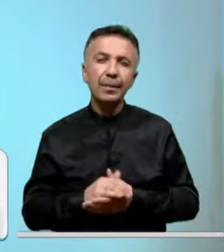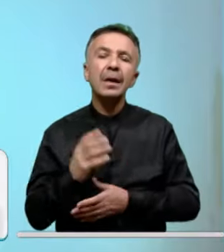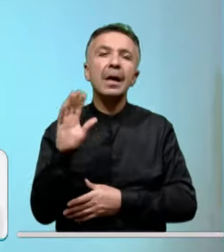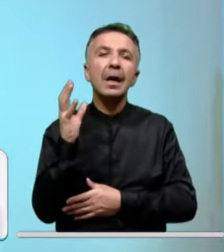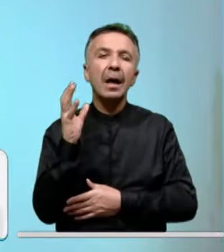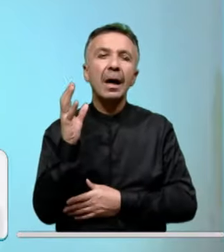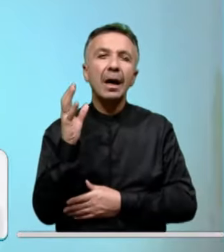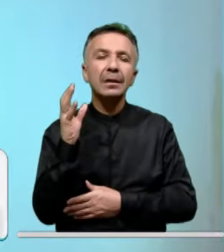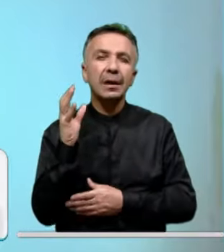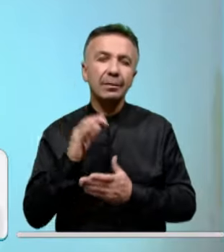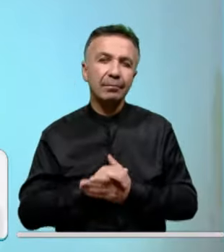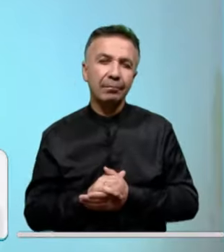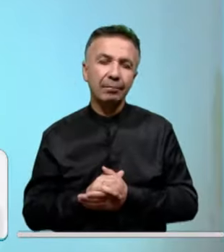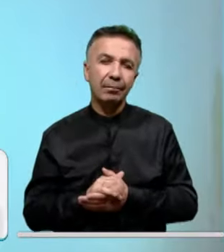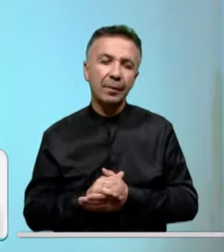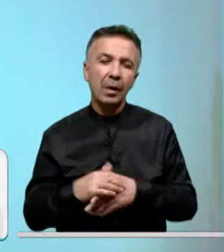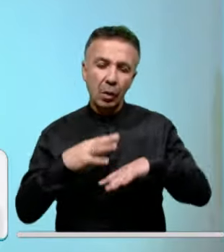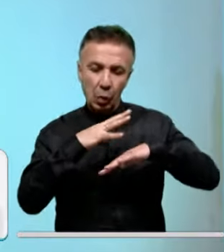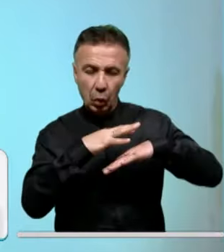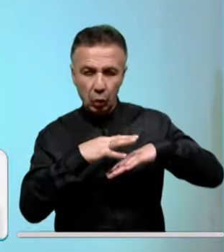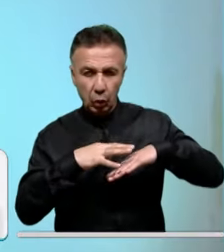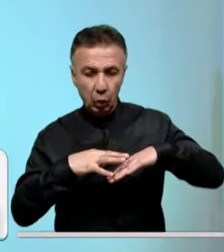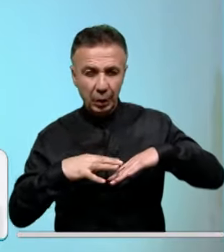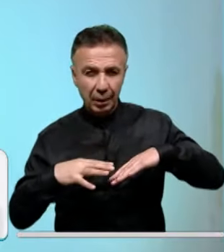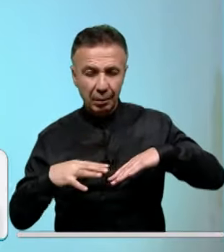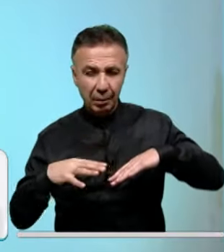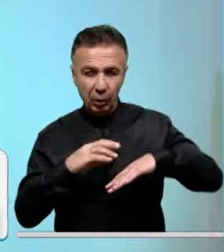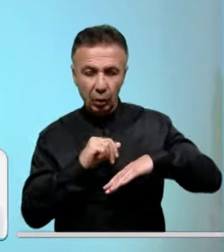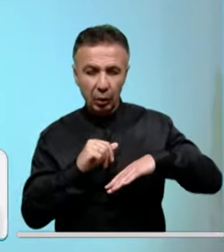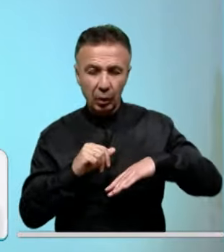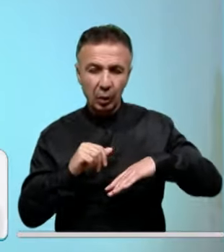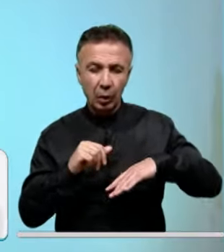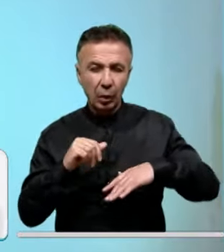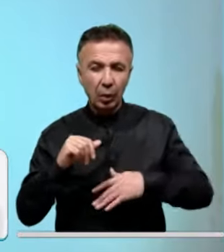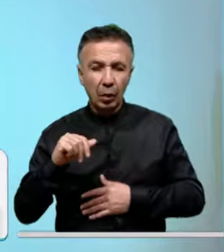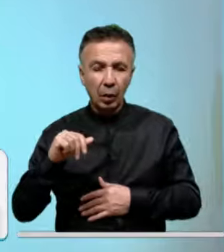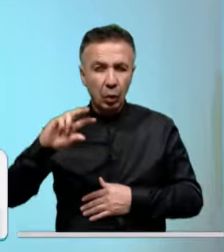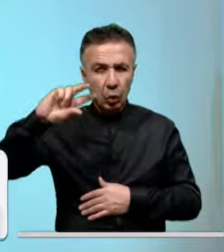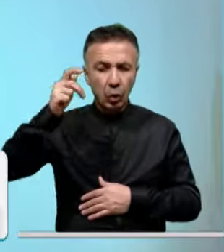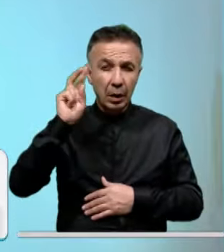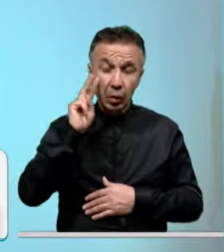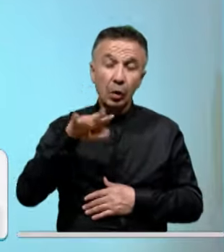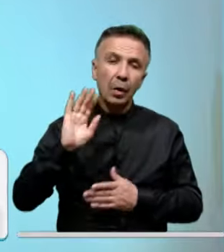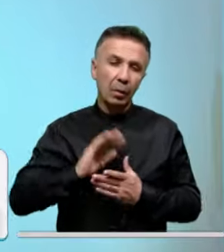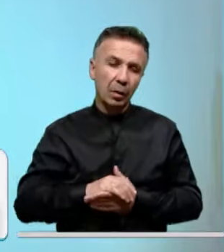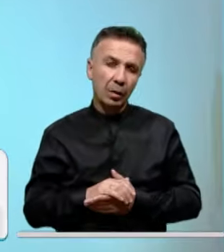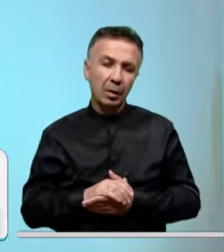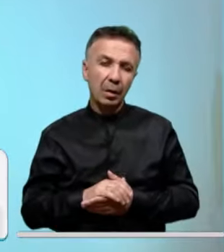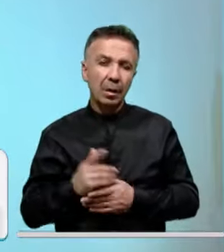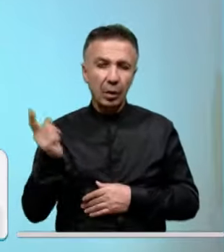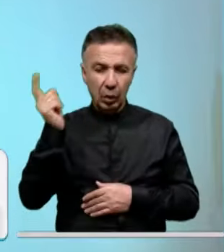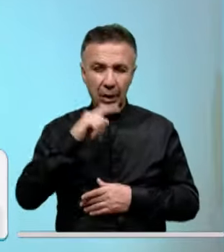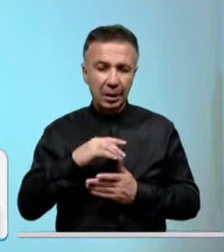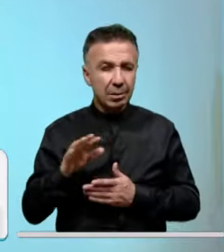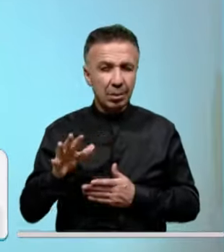ağaçların yosun tutan kısımları güneş görmeyen Tabii. taraftır. Dolayısıyla yaklaşık